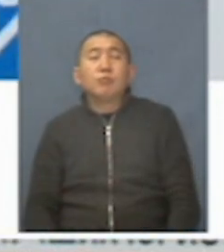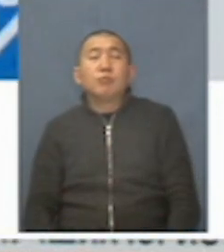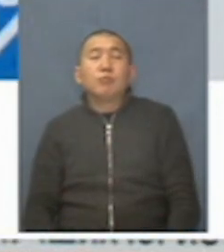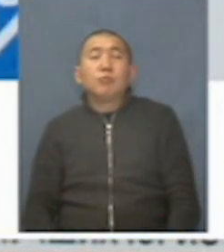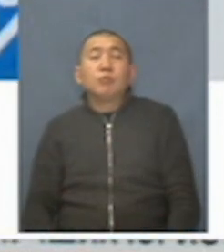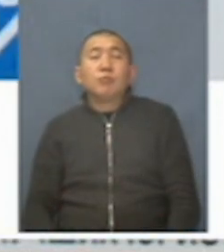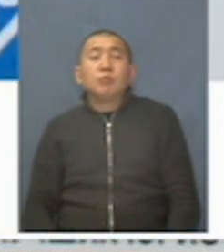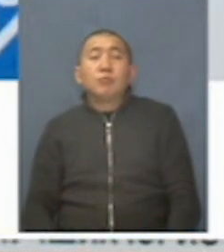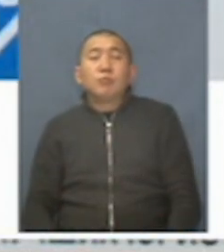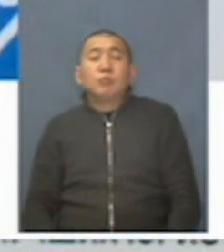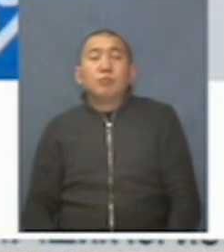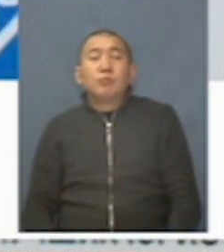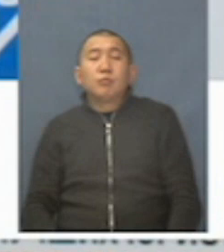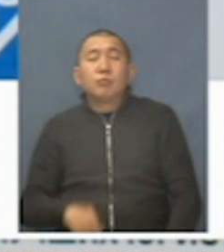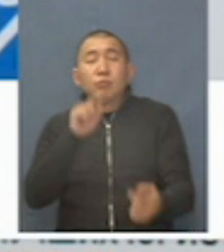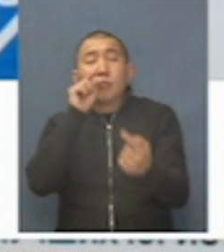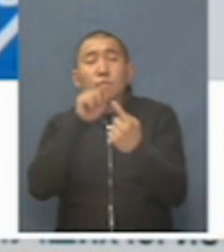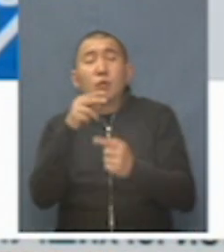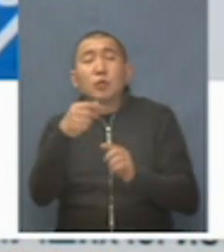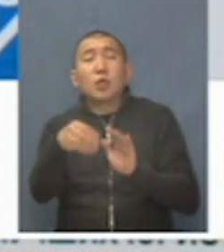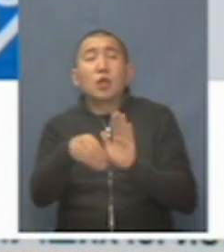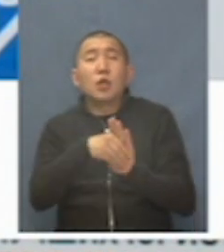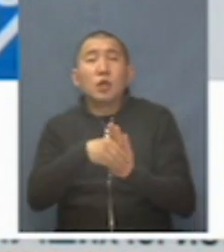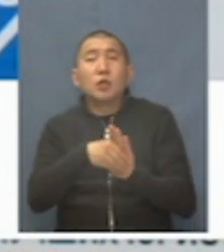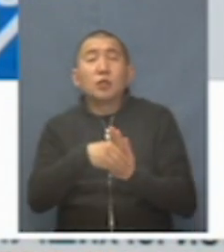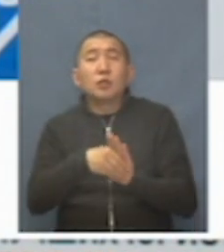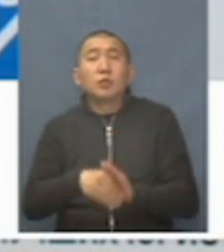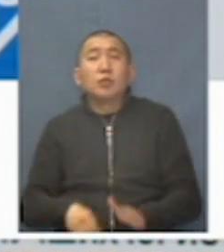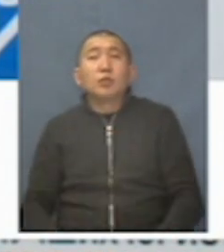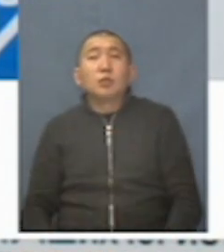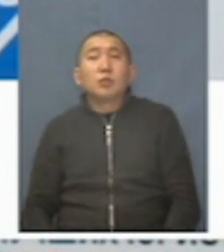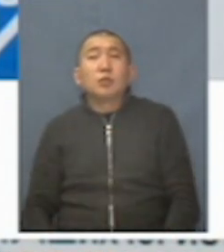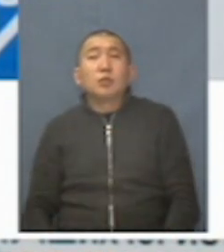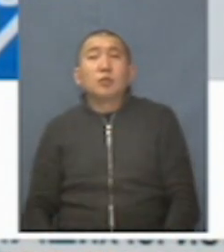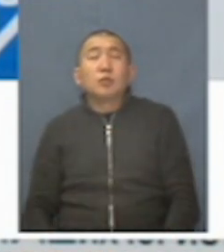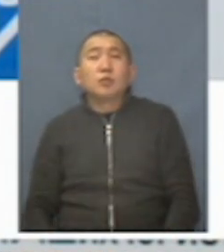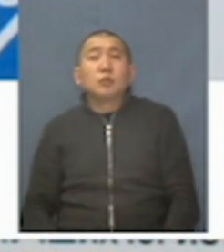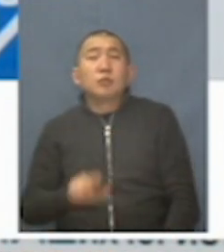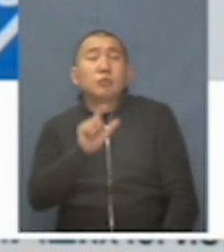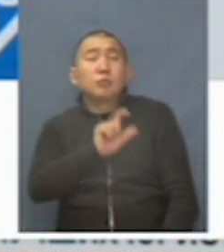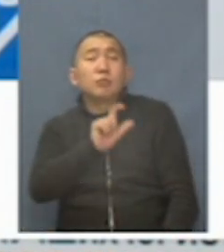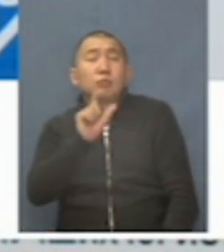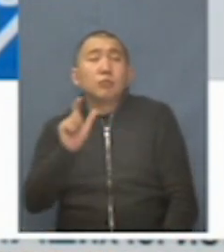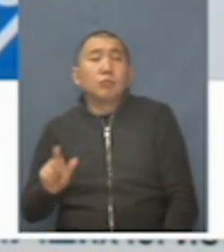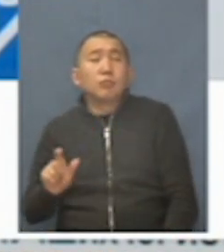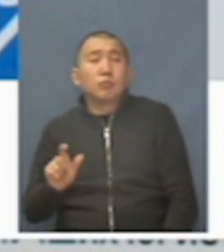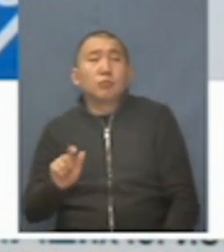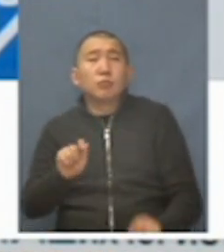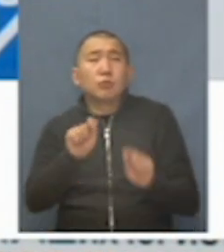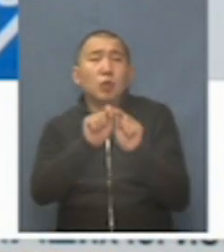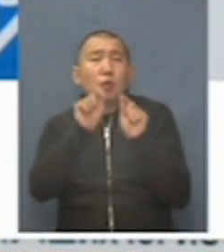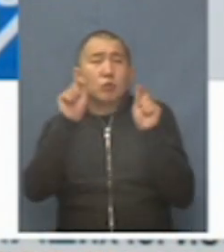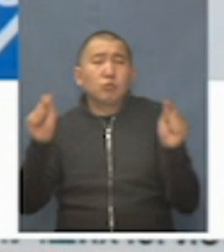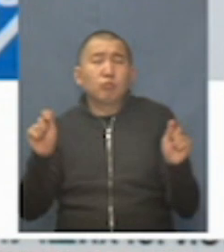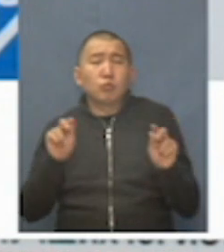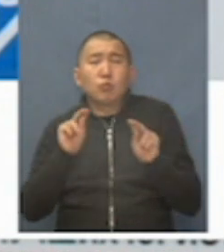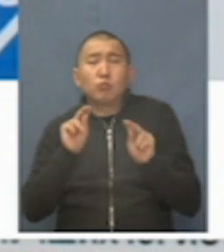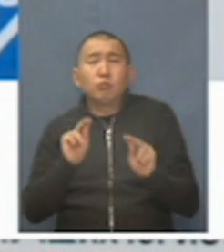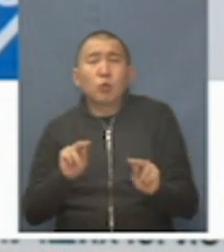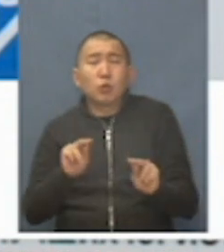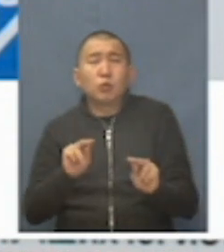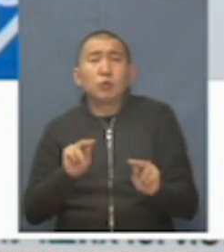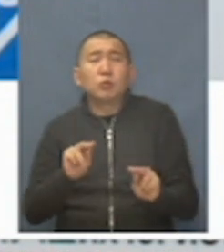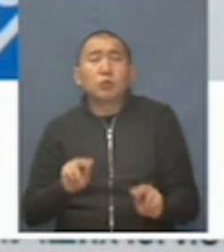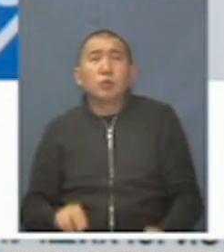мақсаты осы сыбайлас жемқорлық тәуекелдерін алдын алу мақсатында адамдардыға ашықтықты, жариялықты